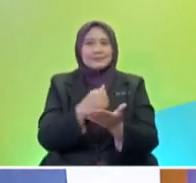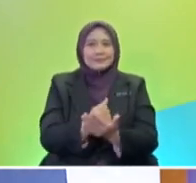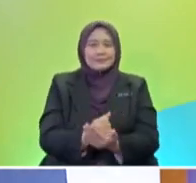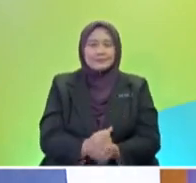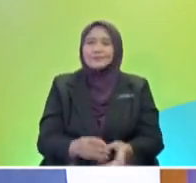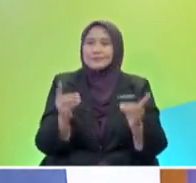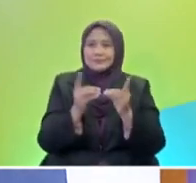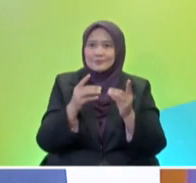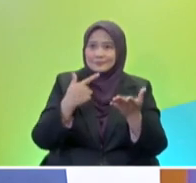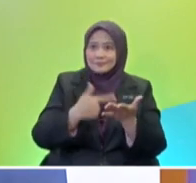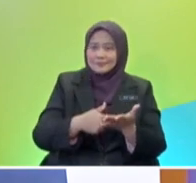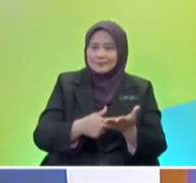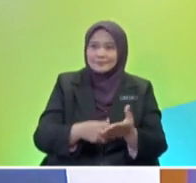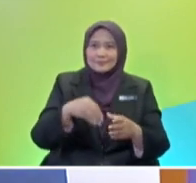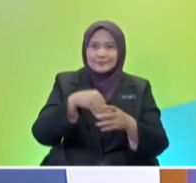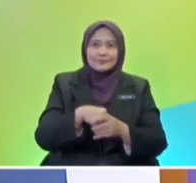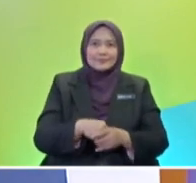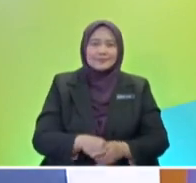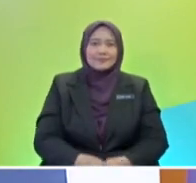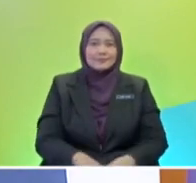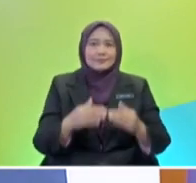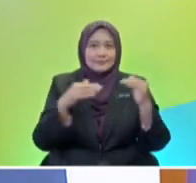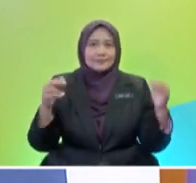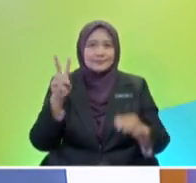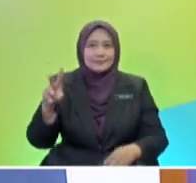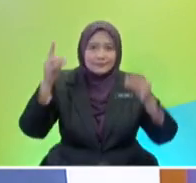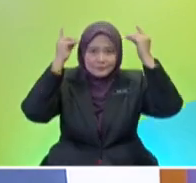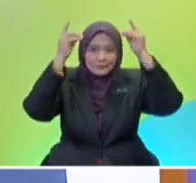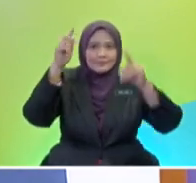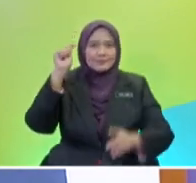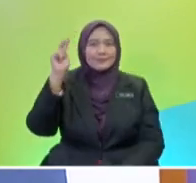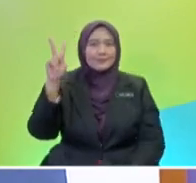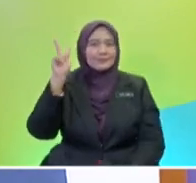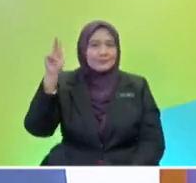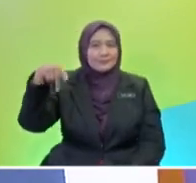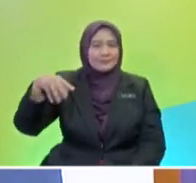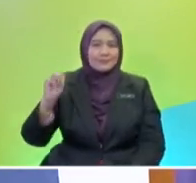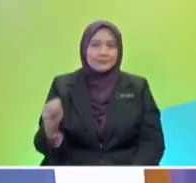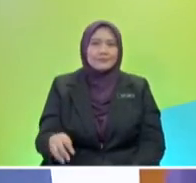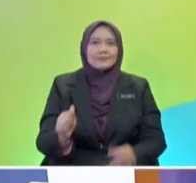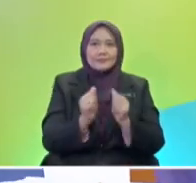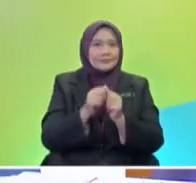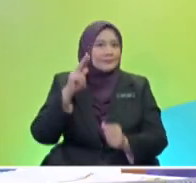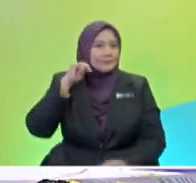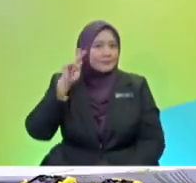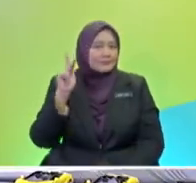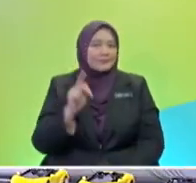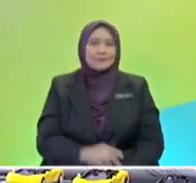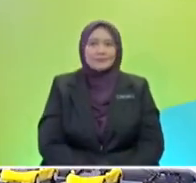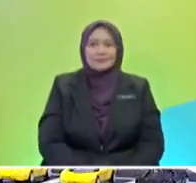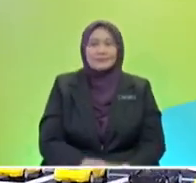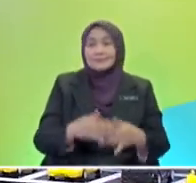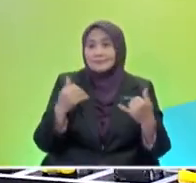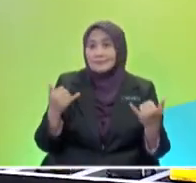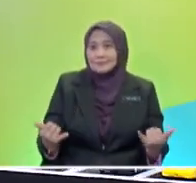bertemu lagi dalam selamat tahap 2 Didik TVM saya ini sakit Semoga kita bertemu lagi tetapi kita kita tinggal